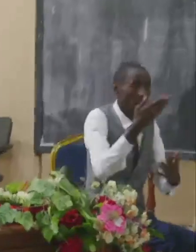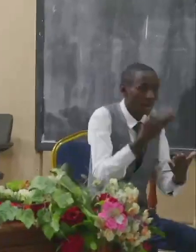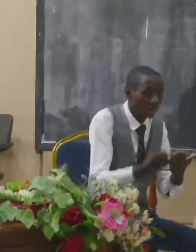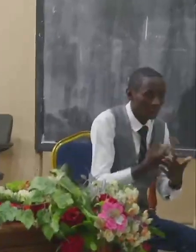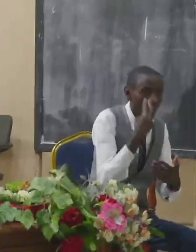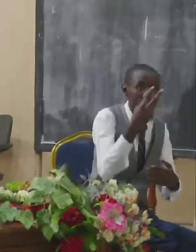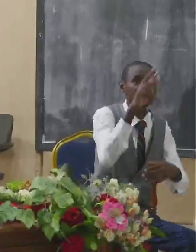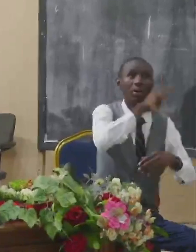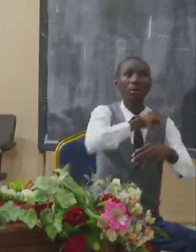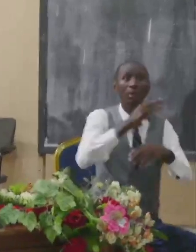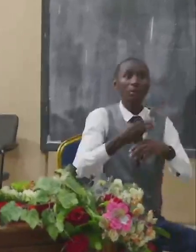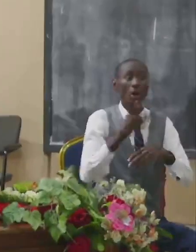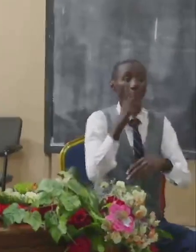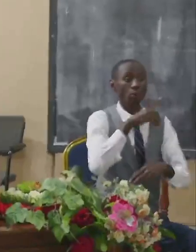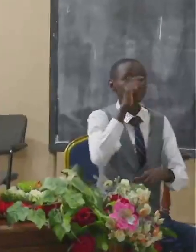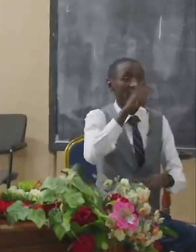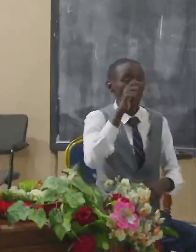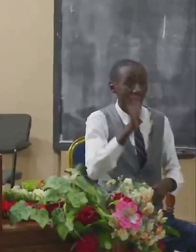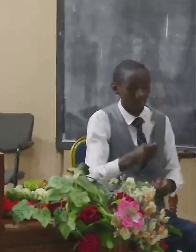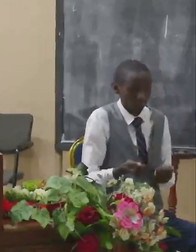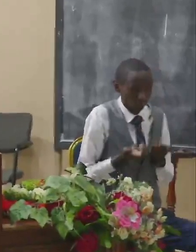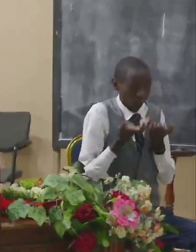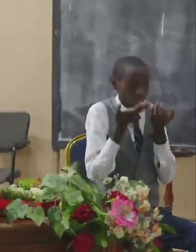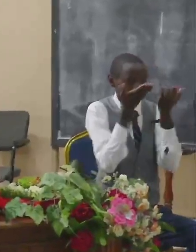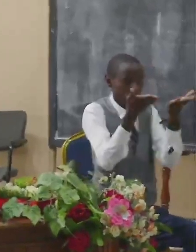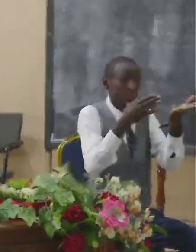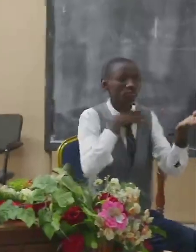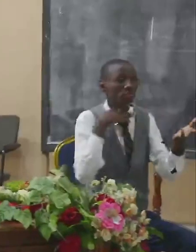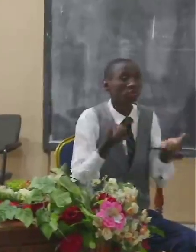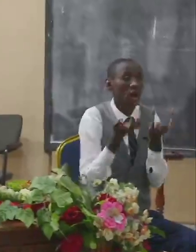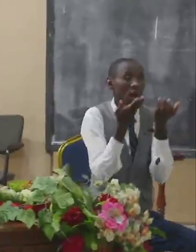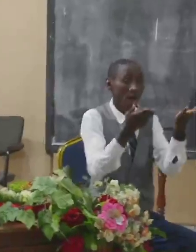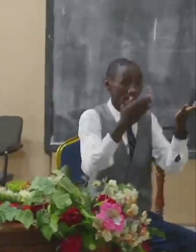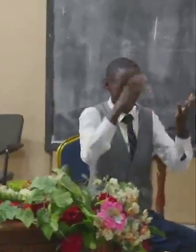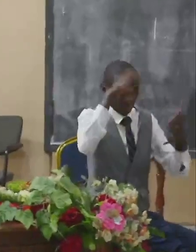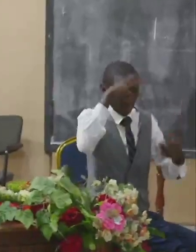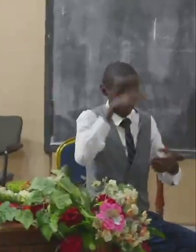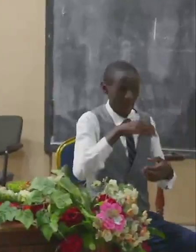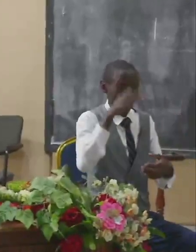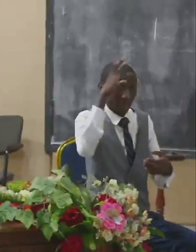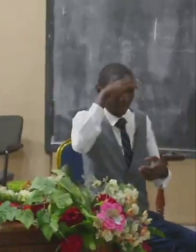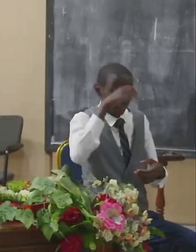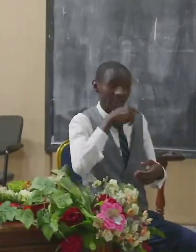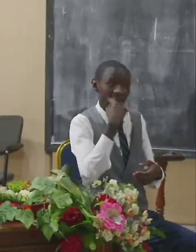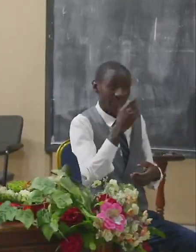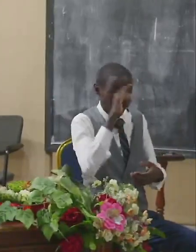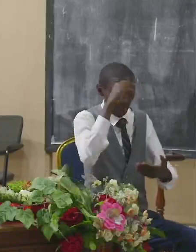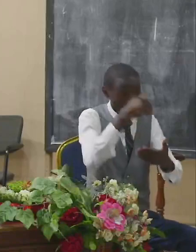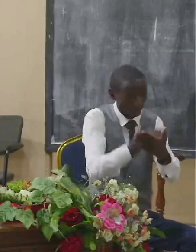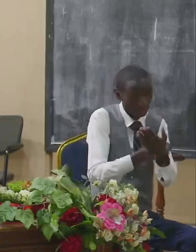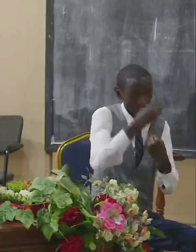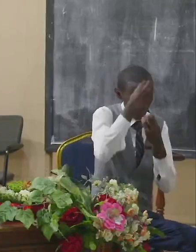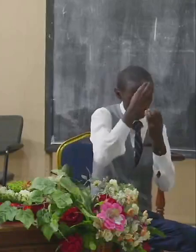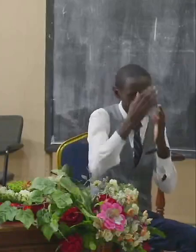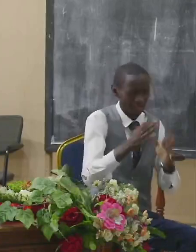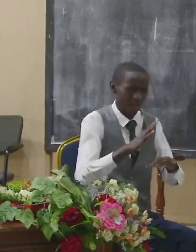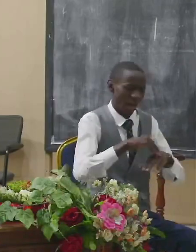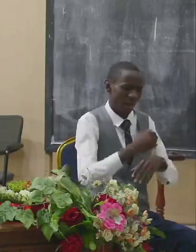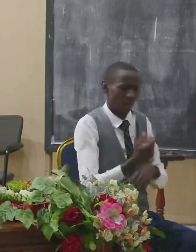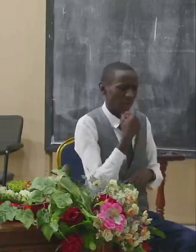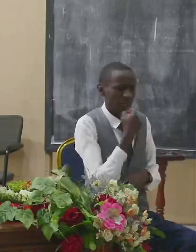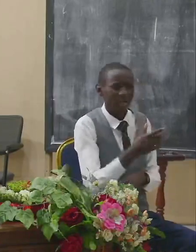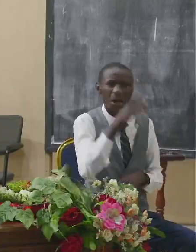Bakaona mlima. Où ils devraient offrir Isaac. Mwenye walipashwa kutolea Isaka. Isaac. Qui est un fils obéissant. Mwenye ni mtoto mtiifu. Il a dit. Akasema.